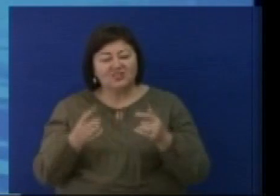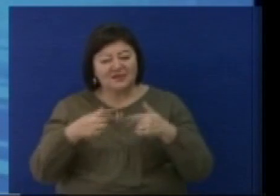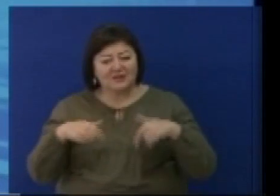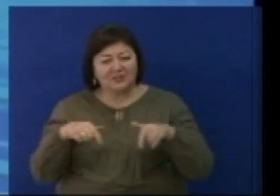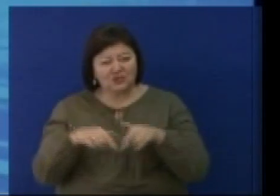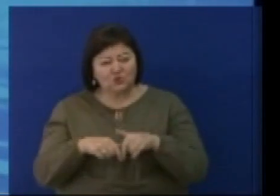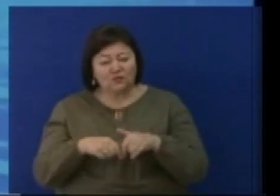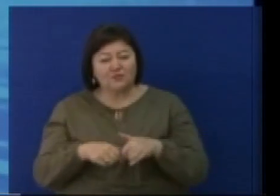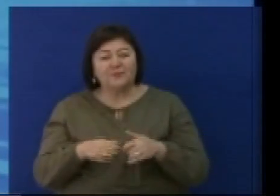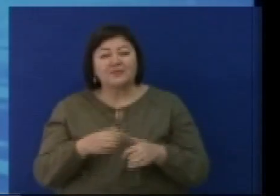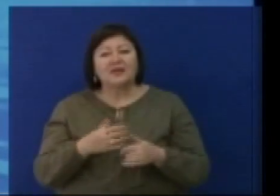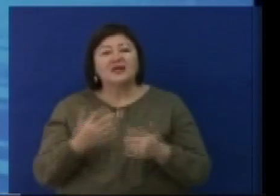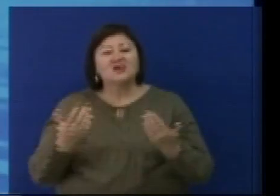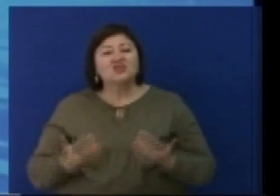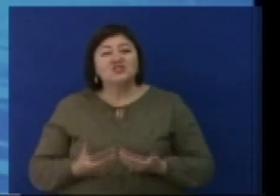Семей қаласының тұрғыны